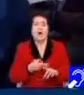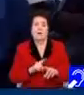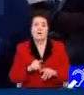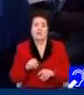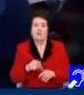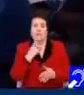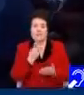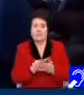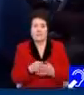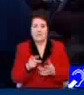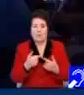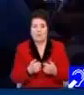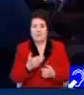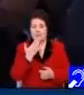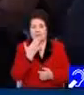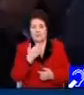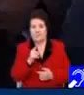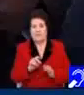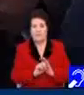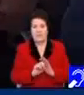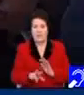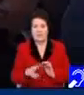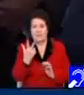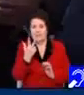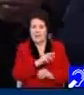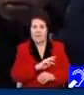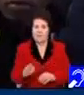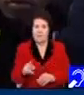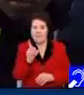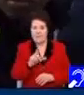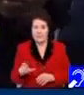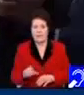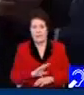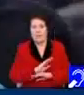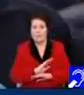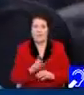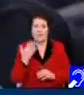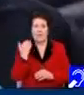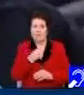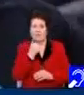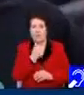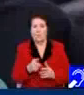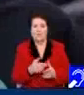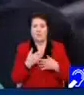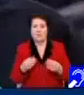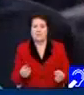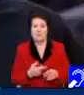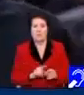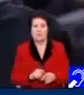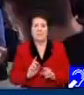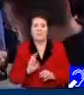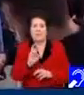bilanț prezentat de Organizația Internațională pentru Migrație, peste 3.000 de migranți au murit ori au dispărut anul trecut în încercarea de a traversa